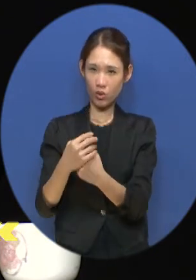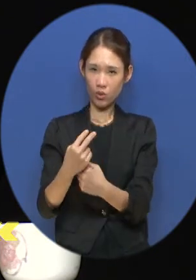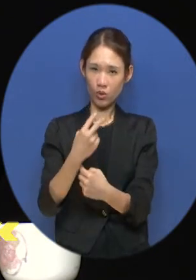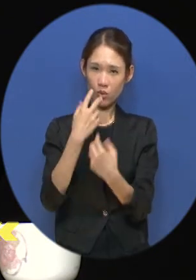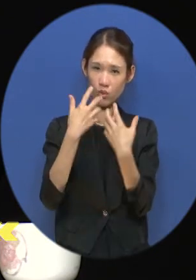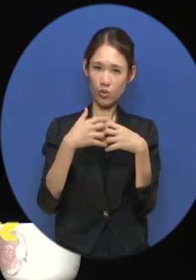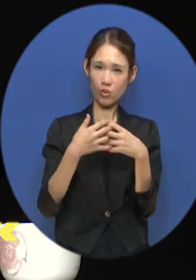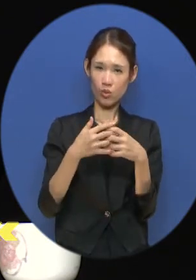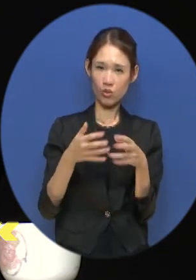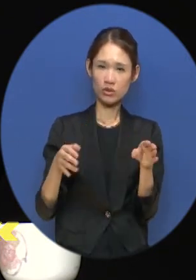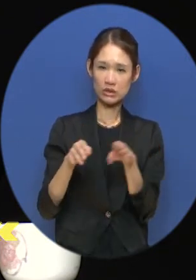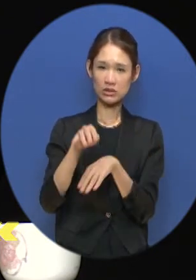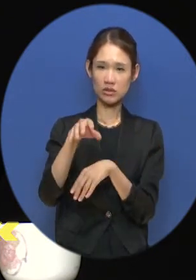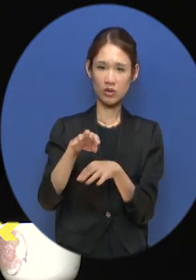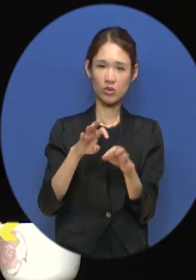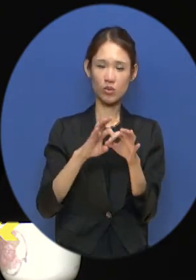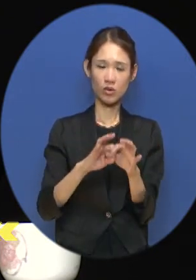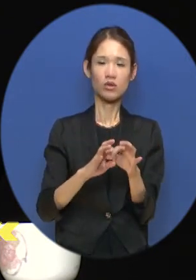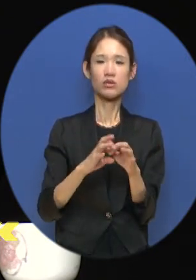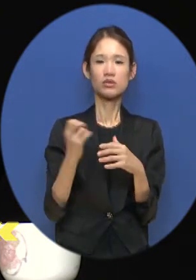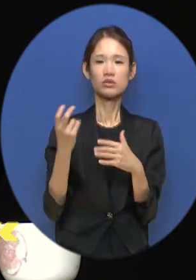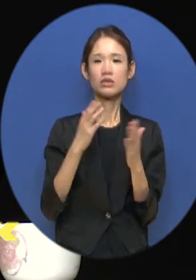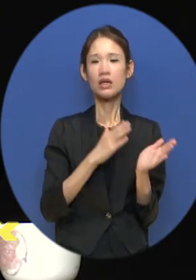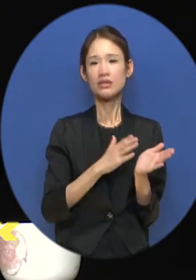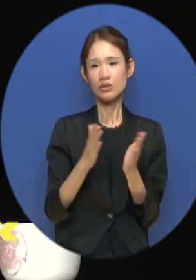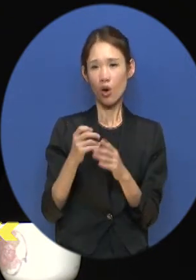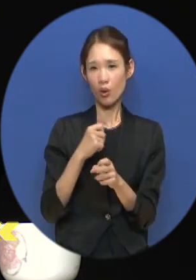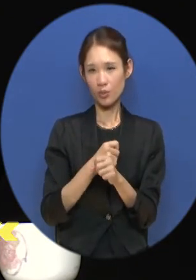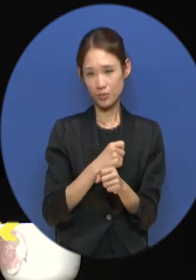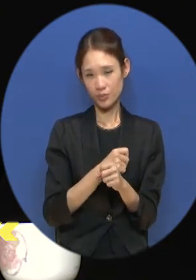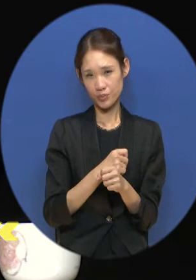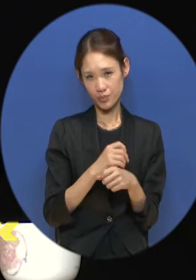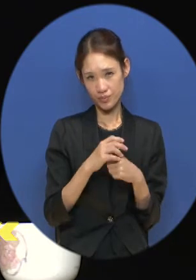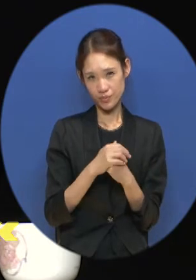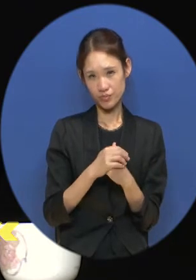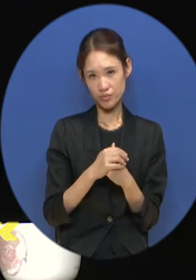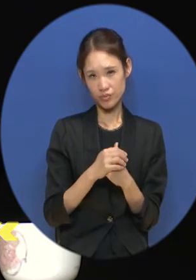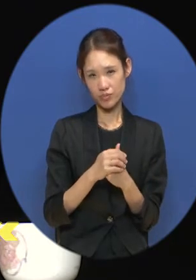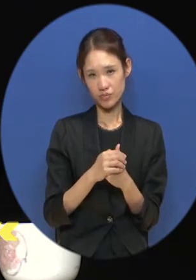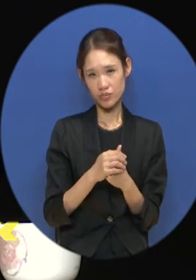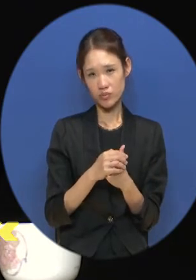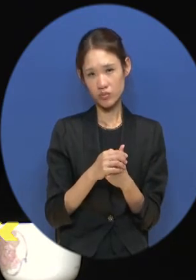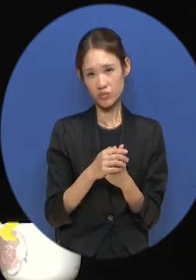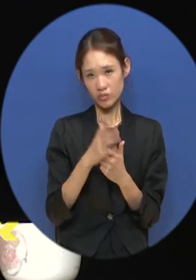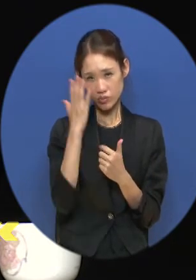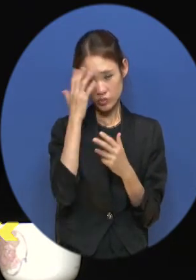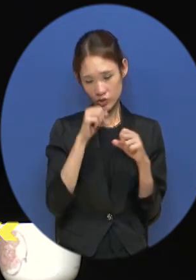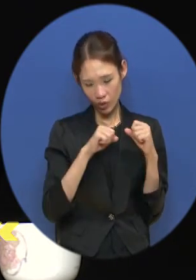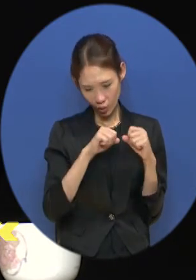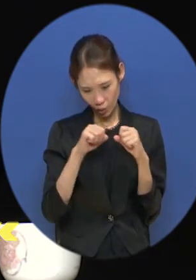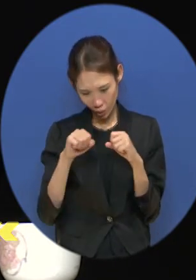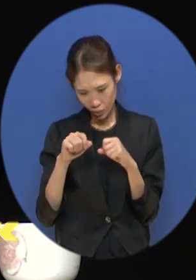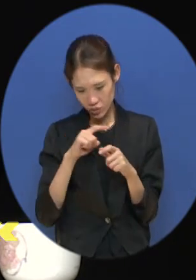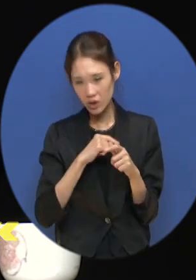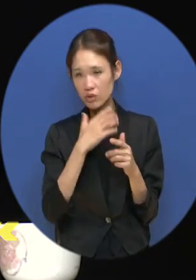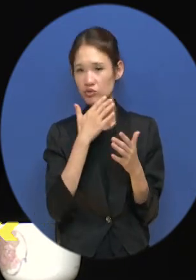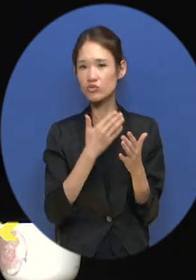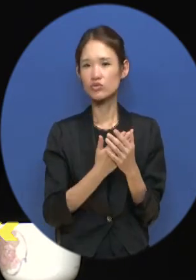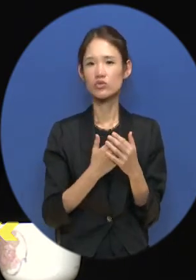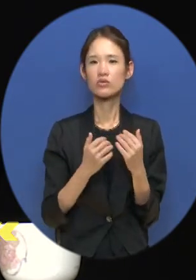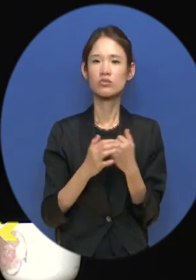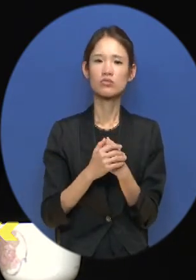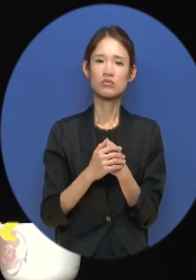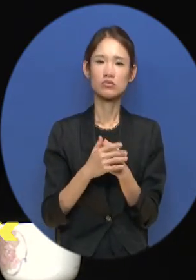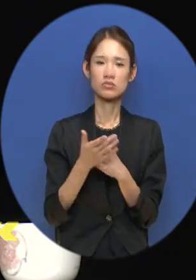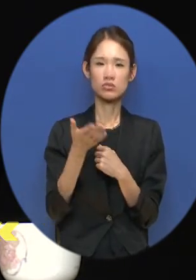공조 시설에 대한 뭐 재정비라든가 이런 것이 이제 좀 돼야 하고 또 청소도 가장 중요한데 그렇죠.